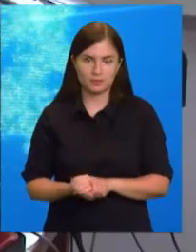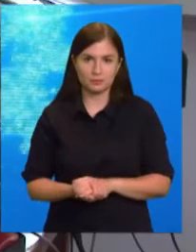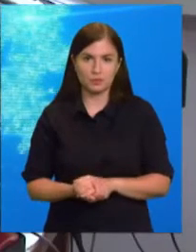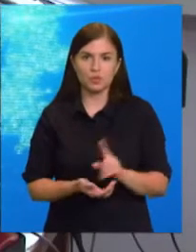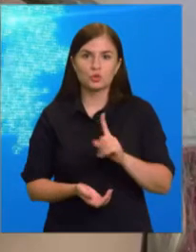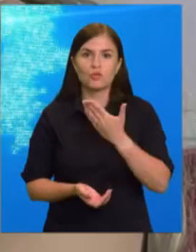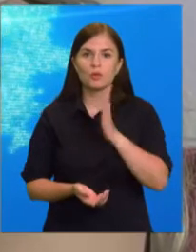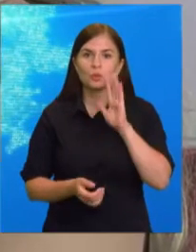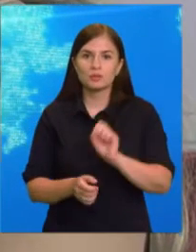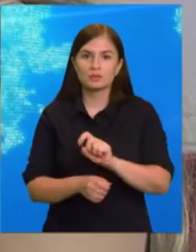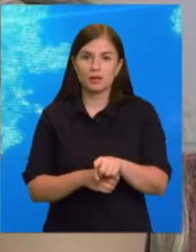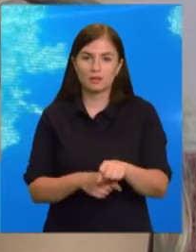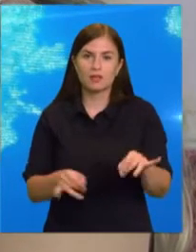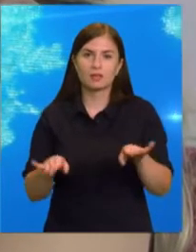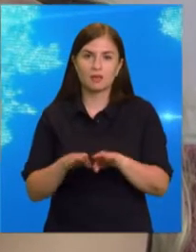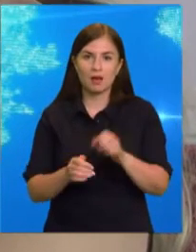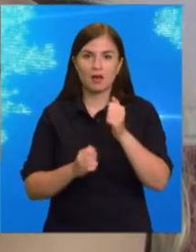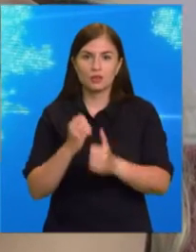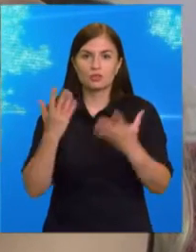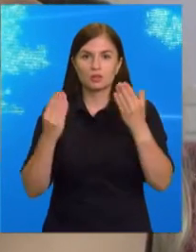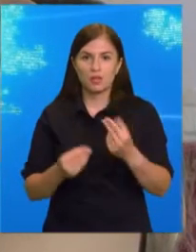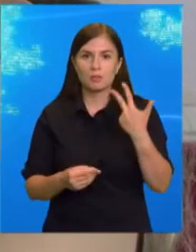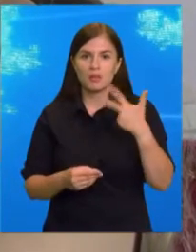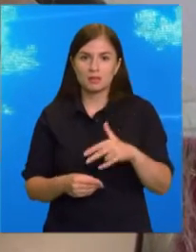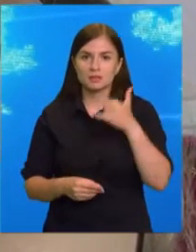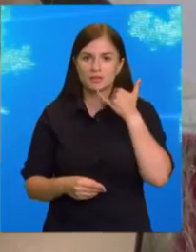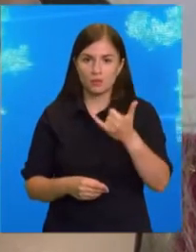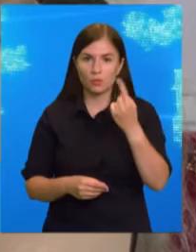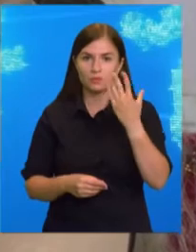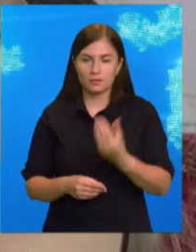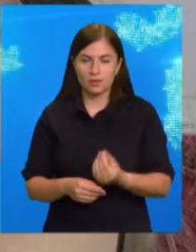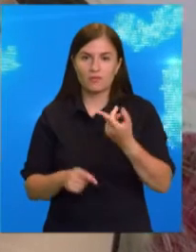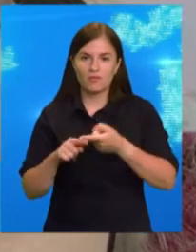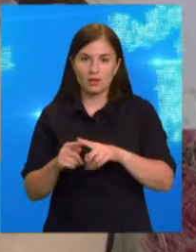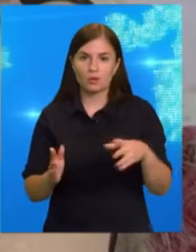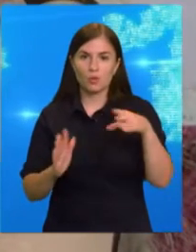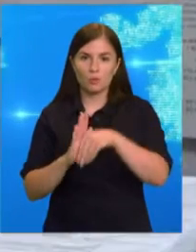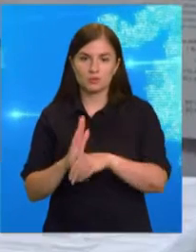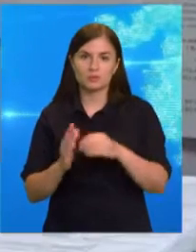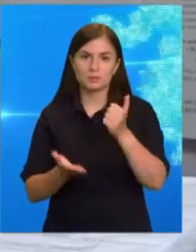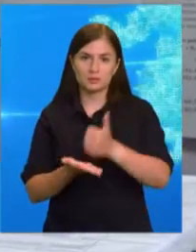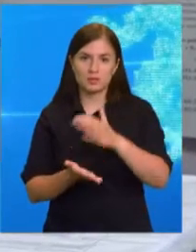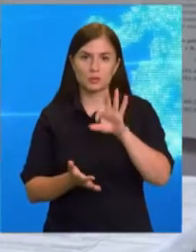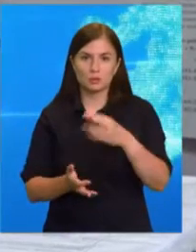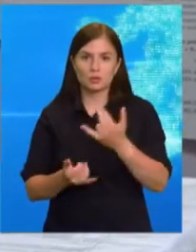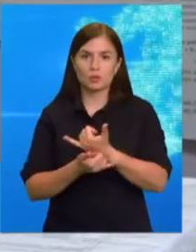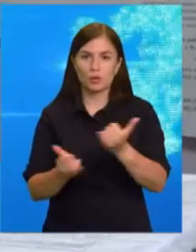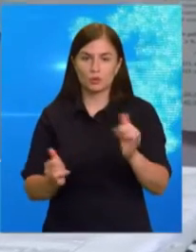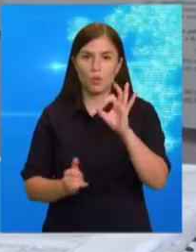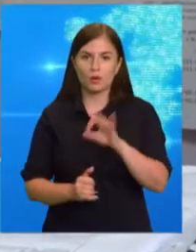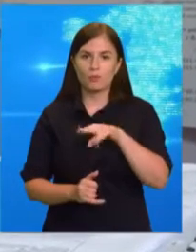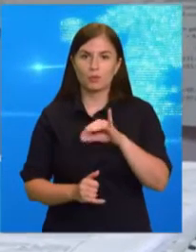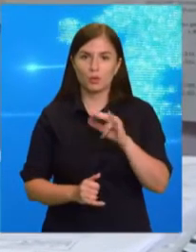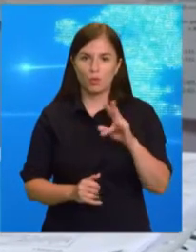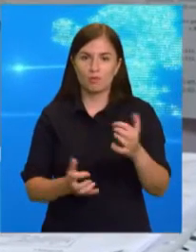будете заказывать? Итак, ежедневно по 30 звонков. В этом комплексном центре соцобслуживания Златоуста Ольга Пикулева принимает